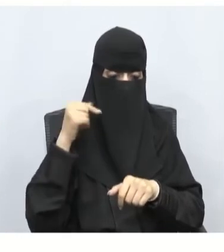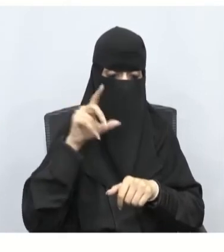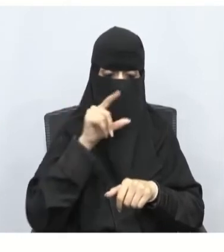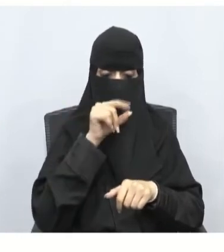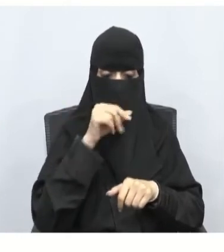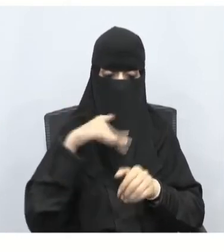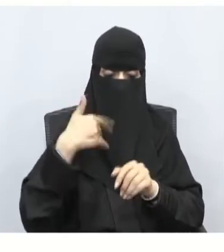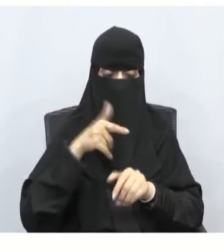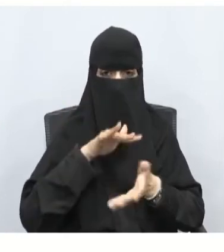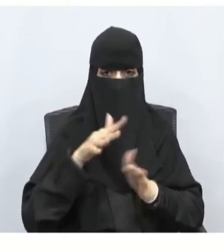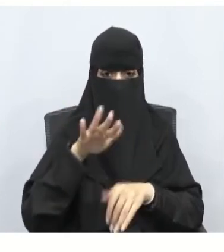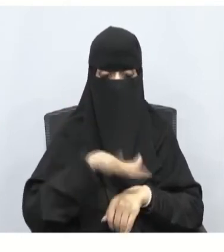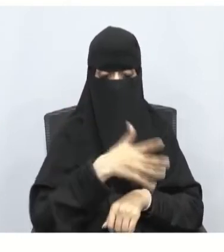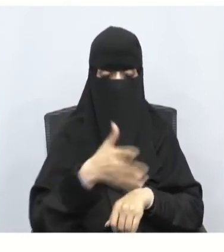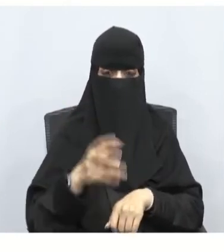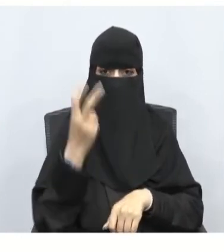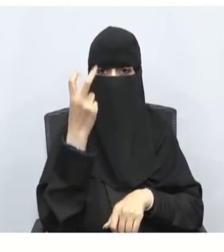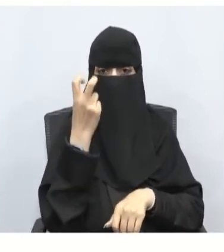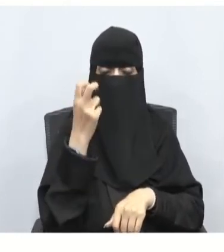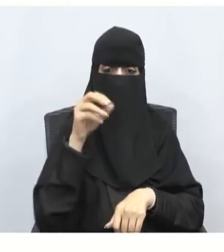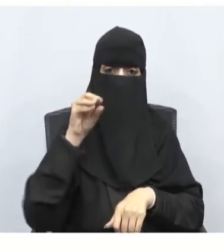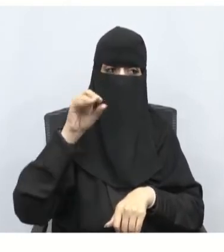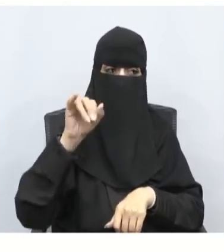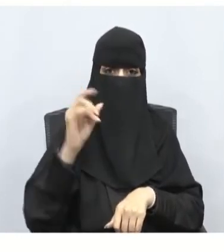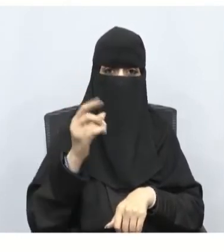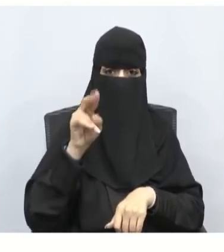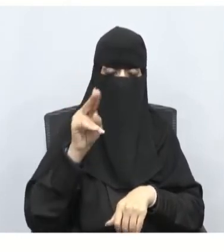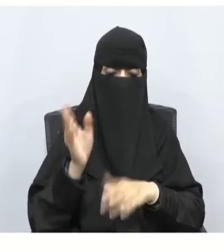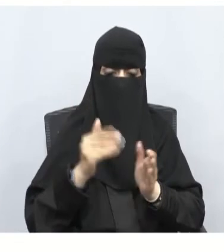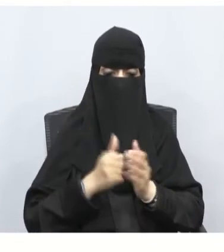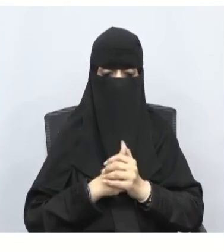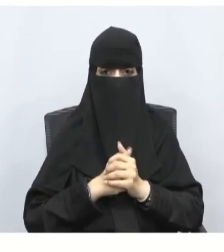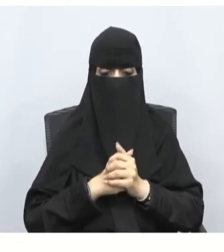أما تردد الأصوات الصادرة عن الطيور 20 هيرتز.